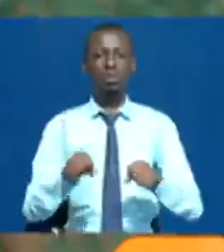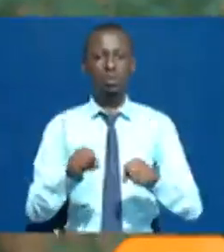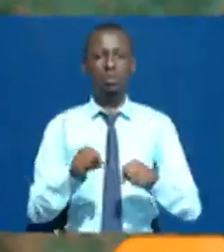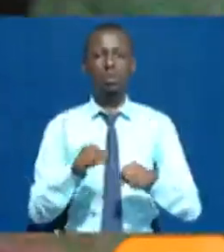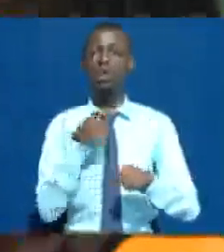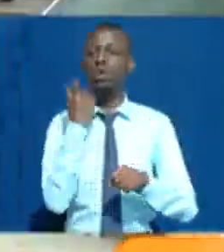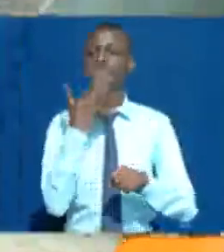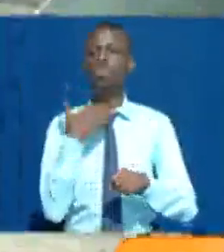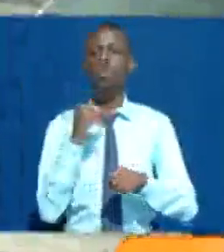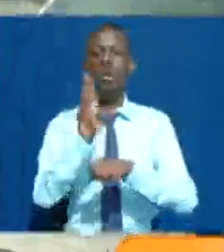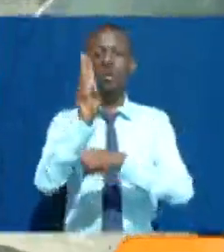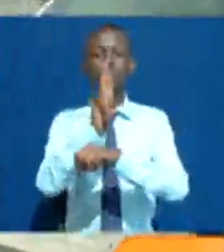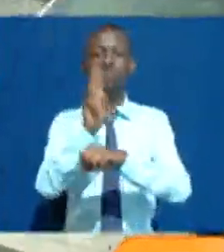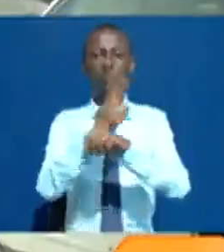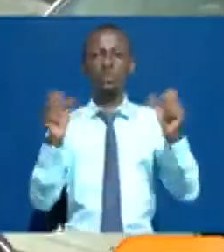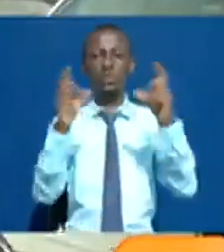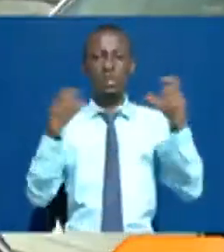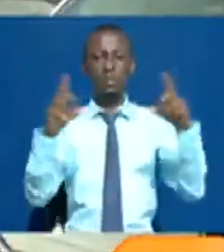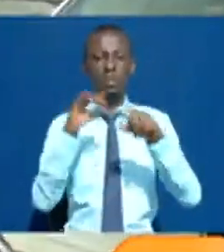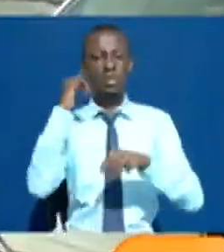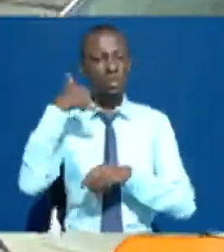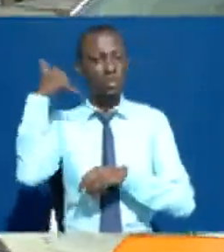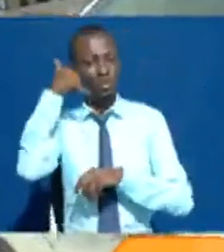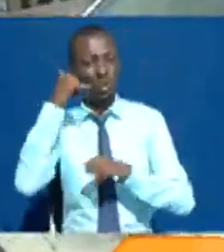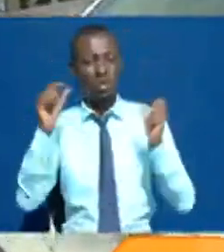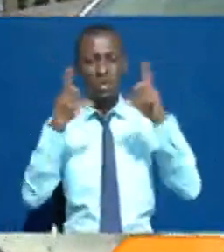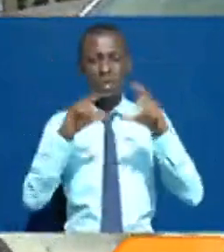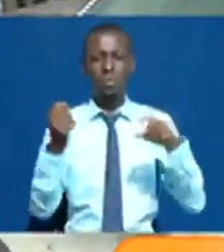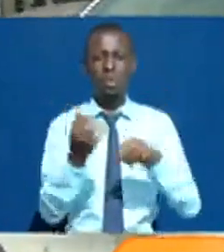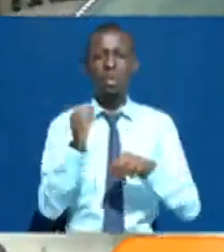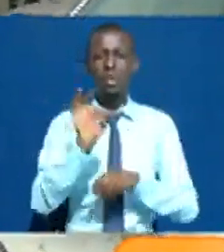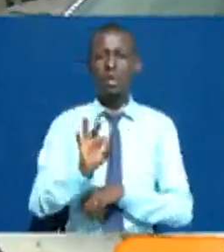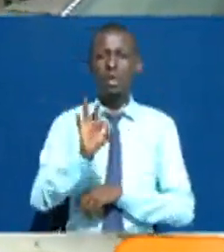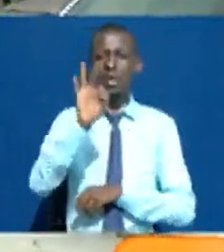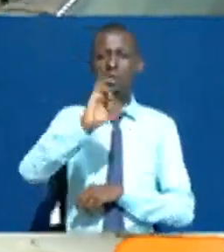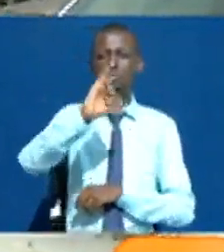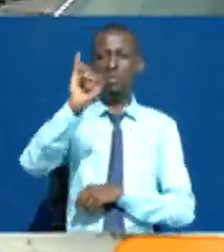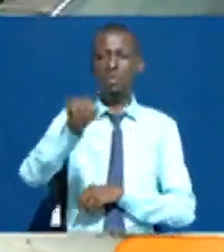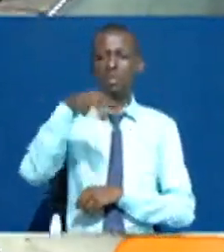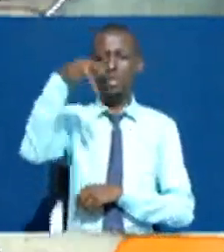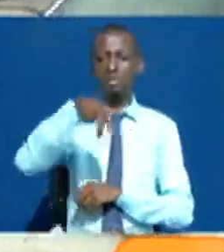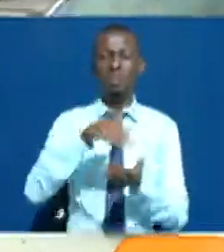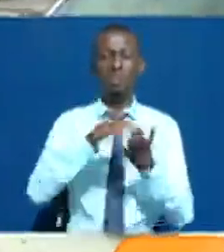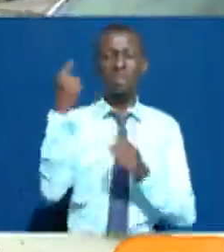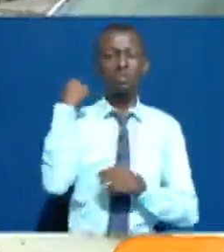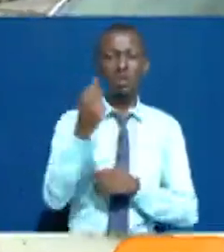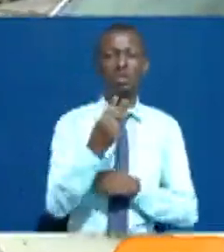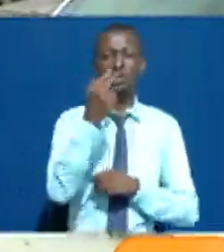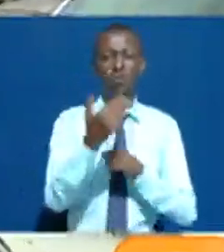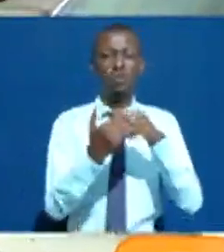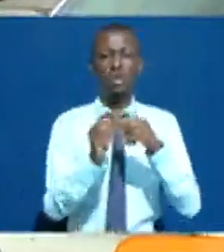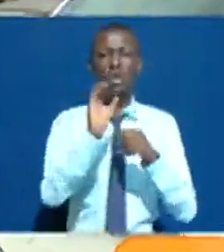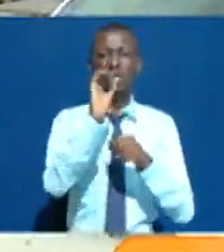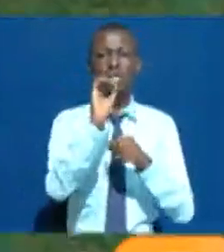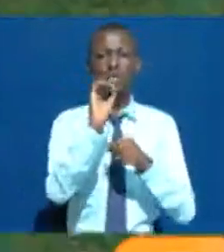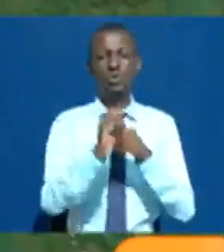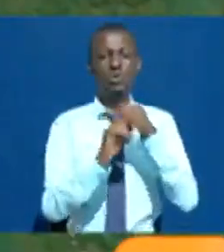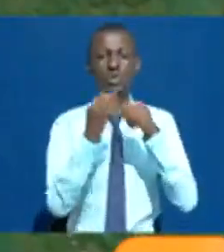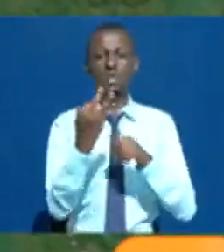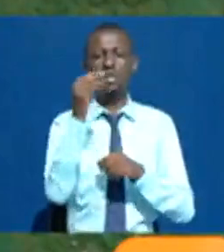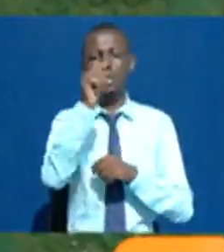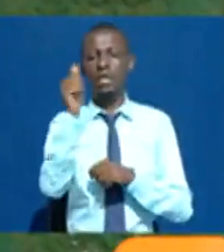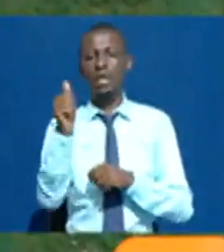SMS kwa autobet, unachukua simu yako una SMS SJP, unatuma kwa 29063. Na wale wanajiamini anasema mimi